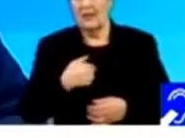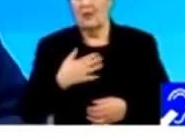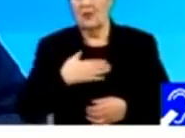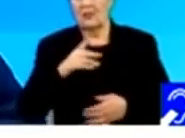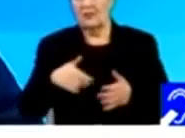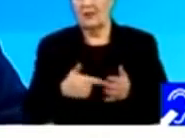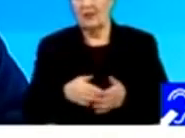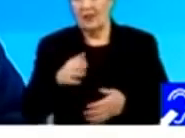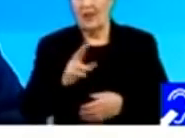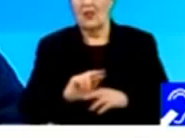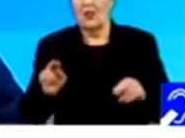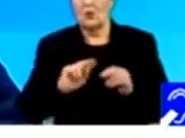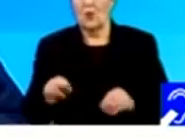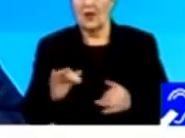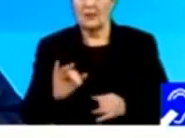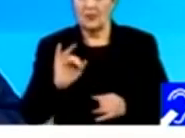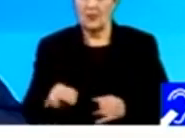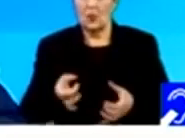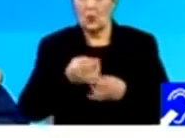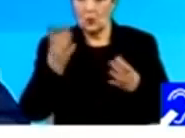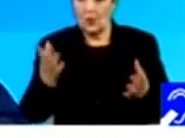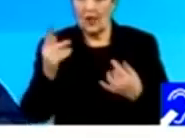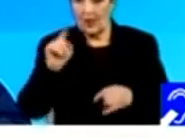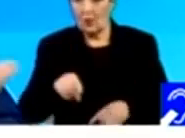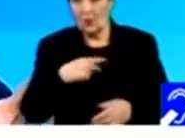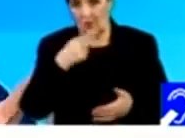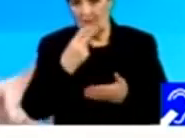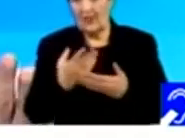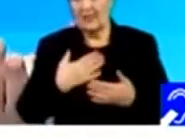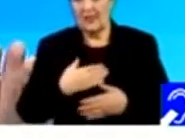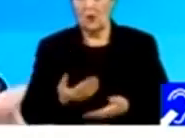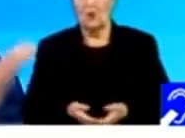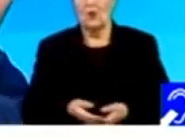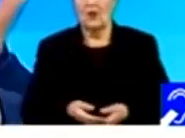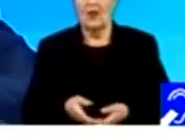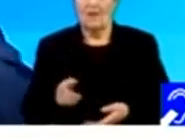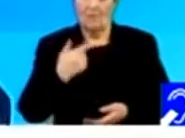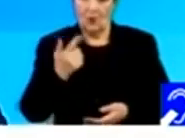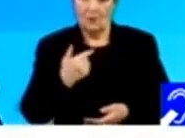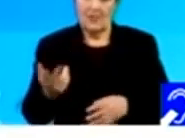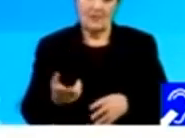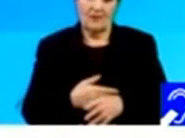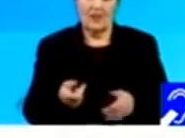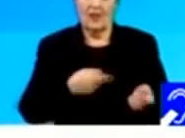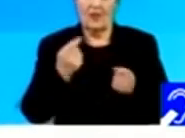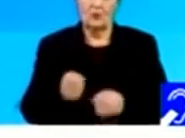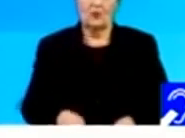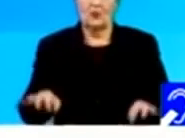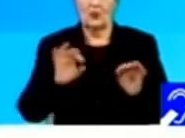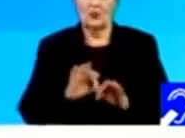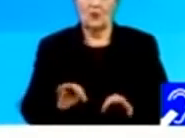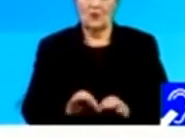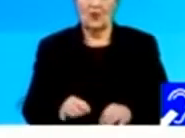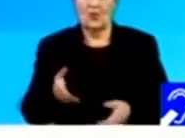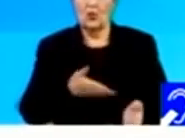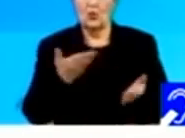capitala educației și capitala culturală Sibiu. Iată acolo văd eu. Ei vorbesc fără a aduce niciun fel de suport.